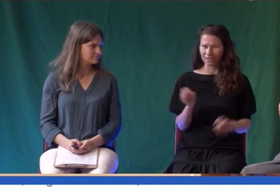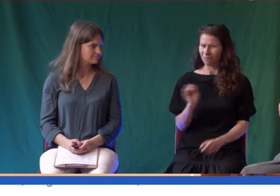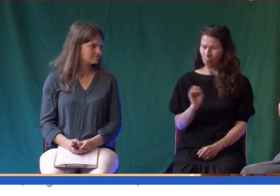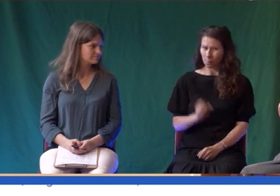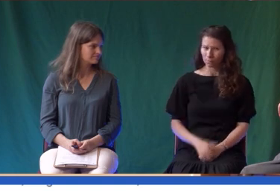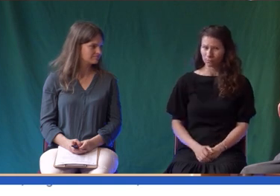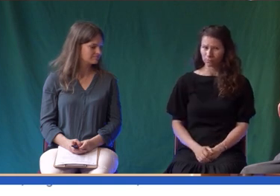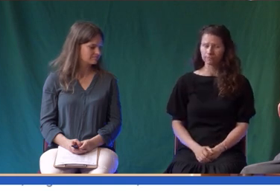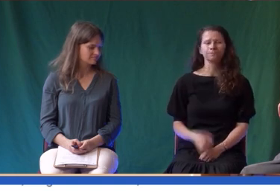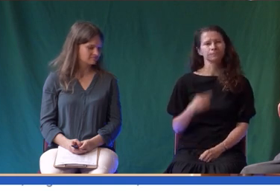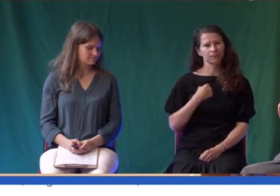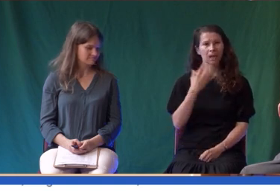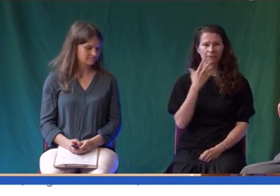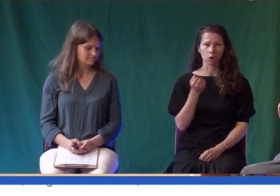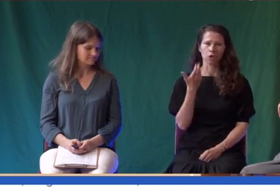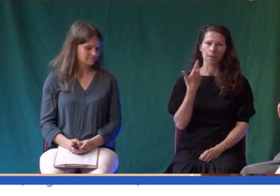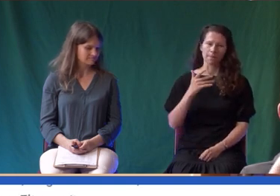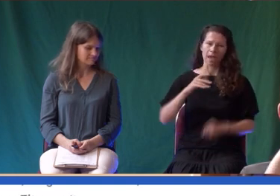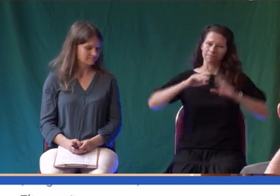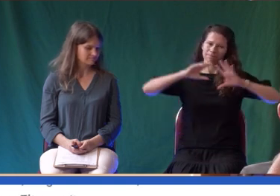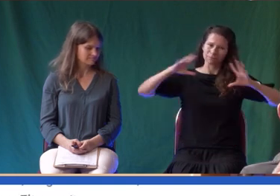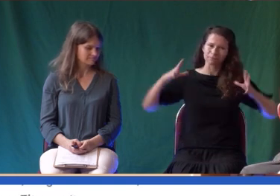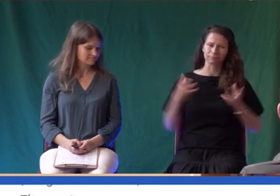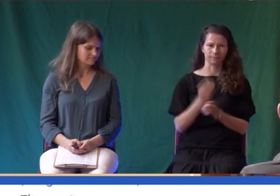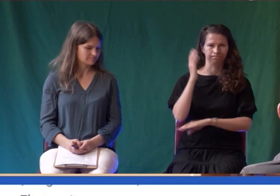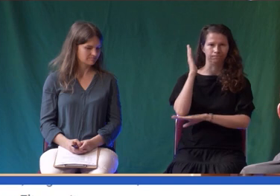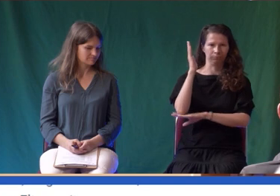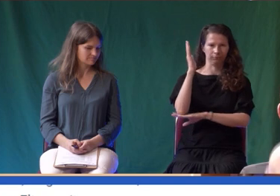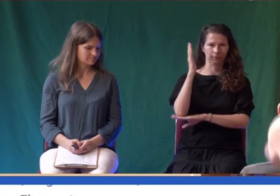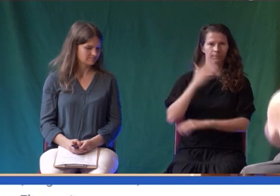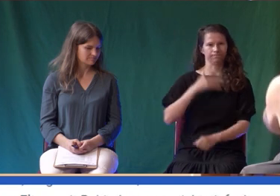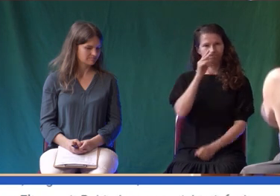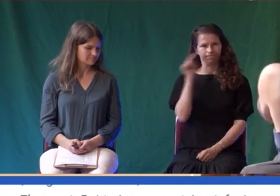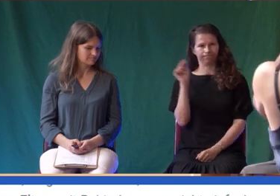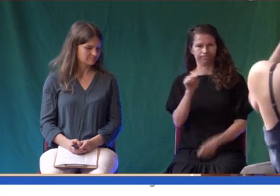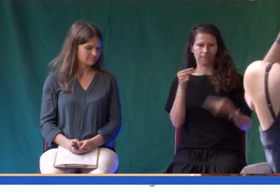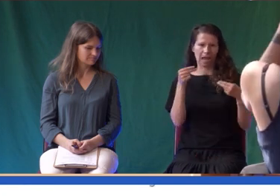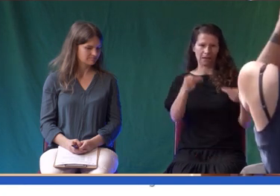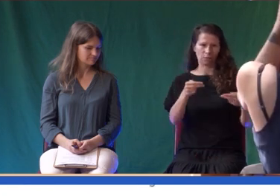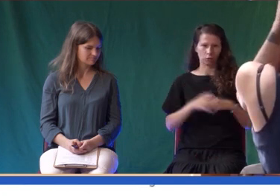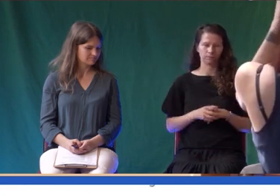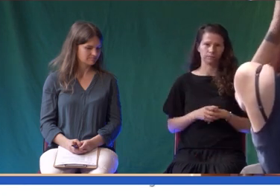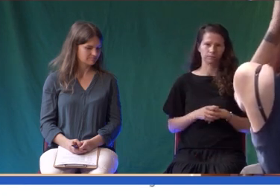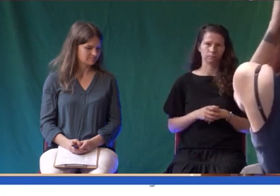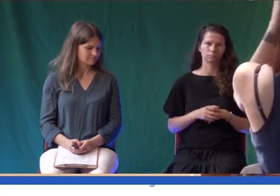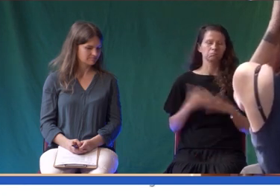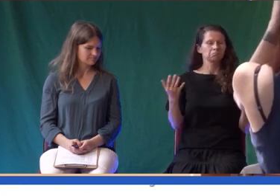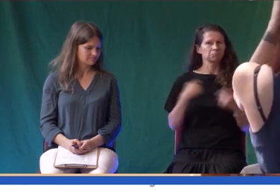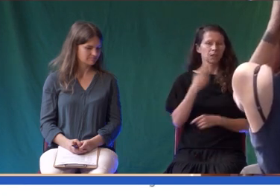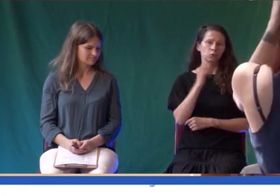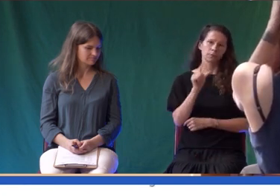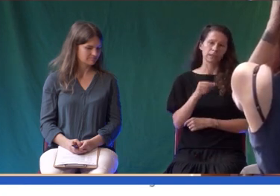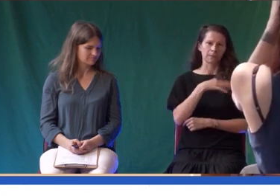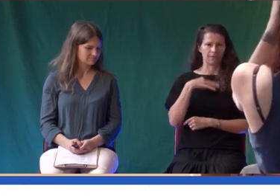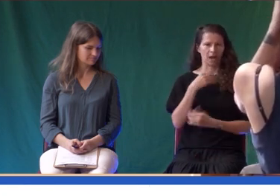lassen Sie mich ein bisschen ausholen um diese Frage aus meiner Sicht zu beantworten und lassen Sie mich doch auch wieder ein kleines bisschen privat werden und